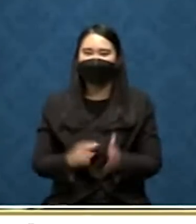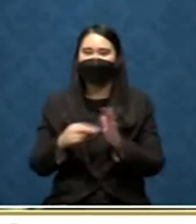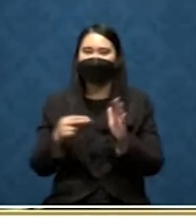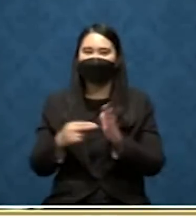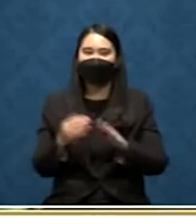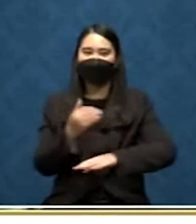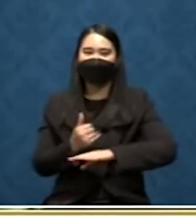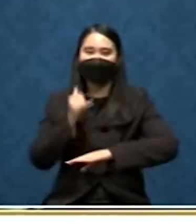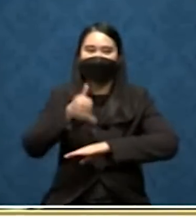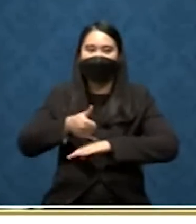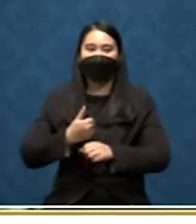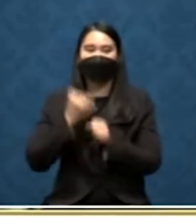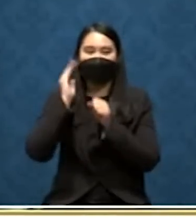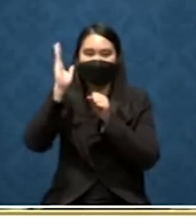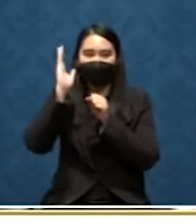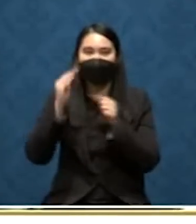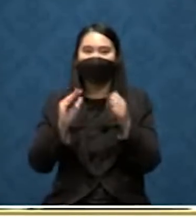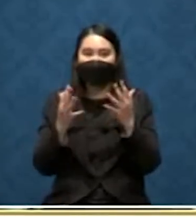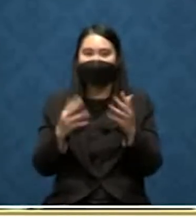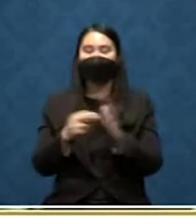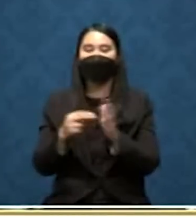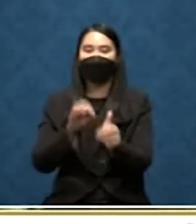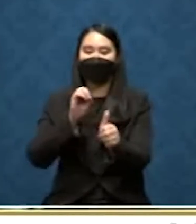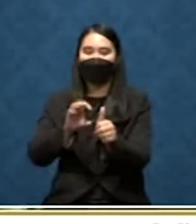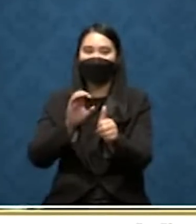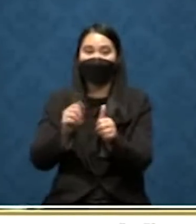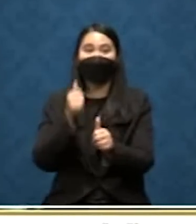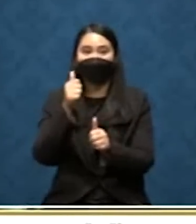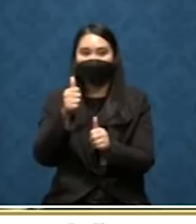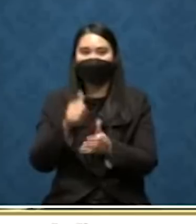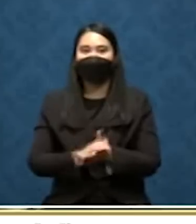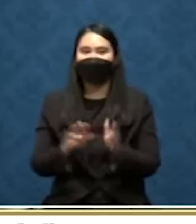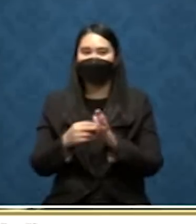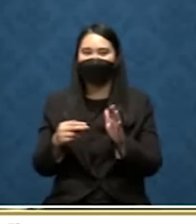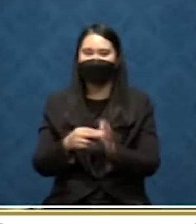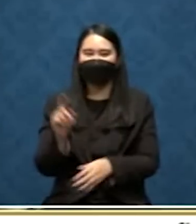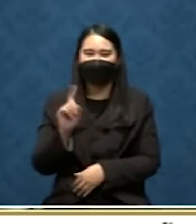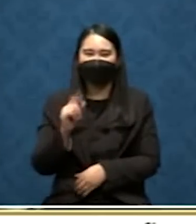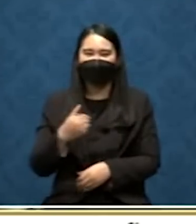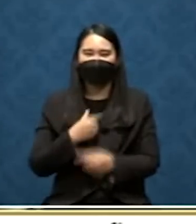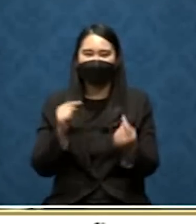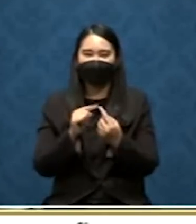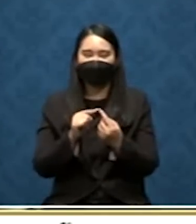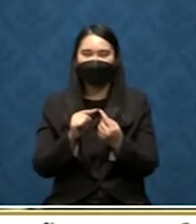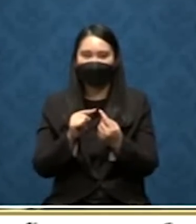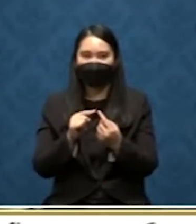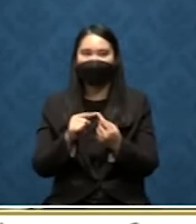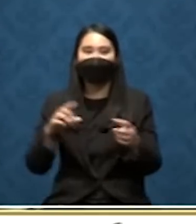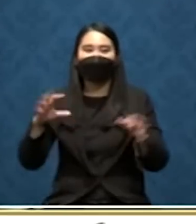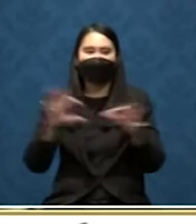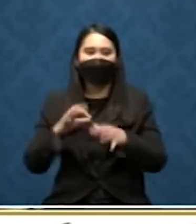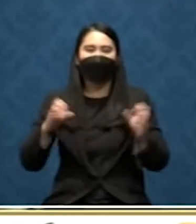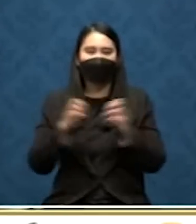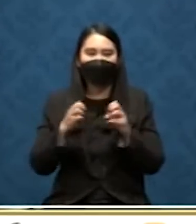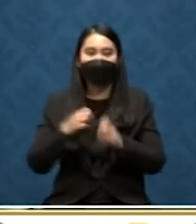ขึ้นบันลังพิจารณาจะมาให้คำแนะนำที่จริง ๆ ก็คือการแสกแสงให้กรบคำสั่งอนุมัต